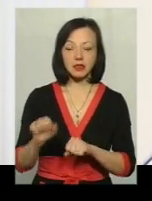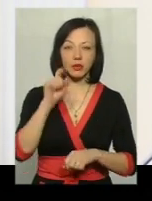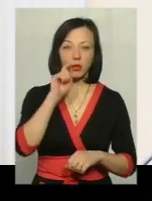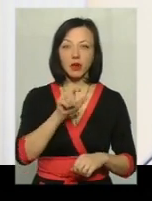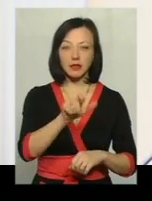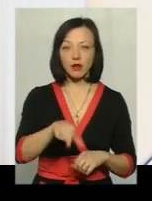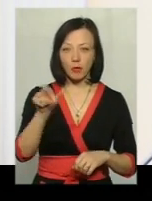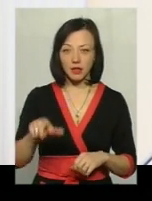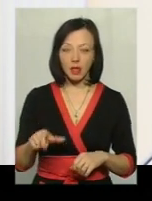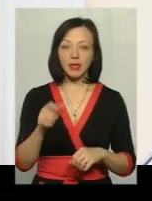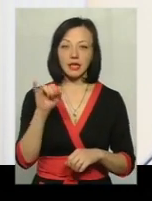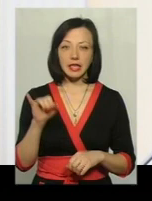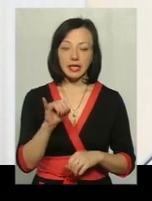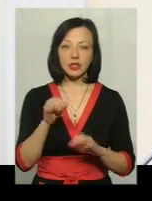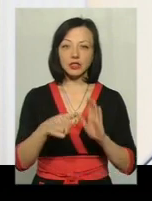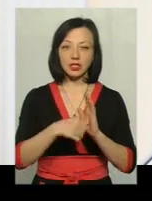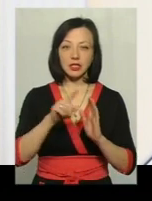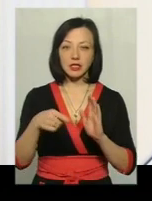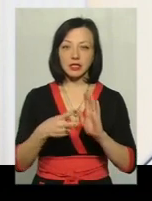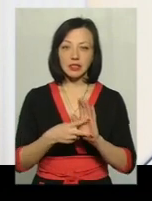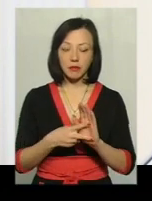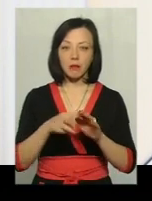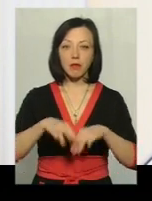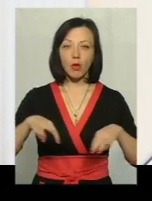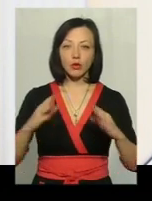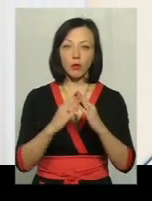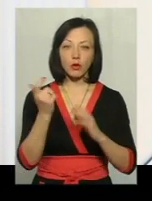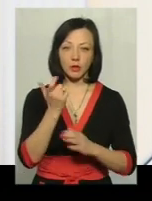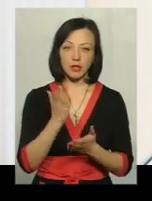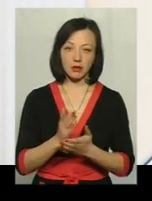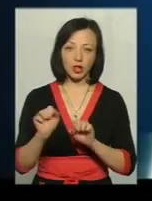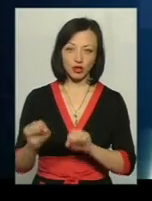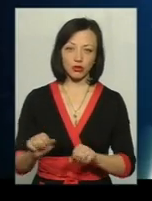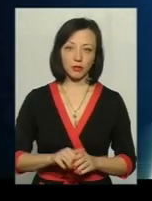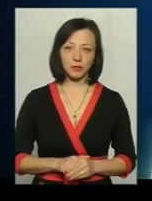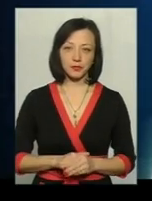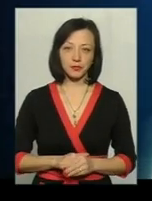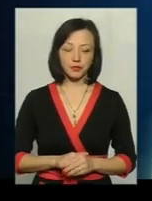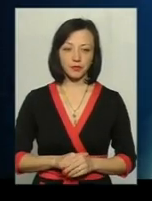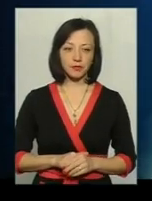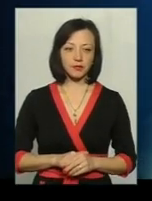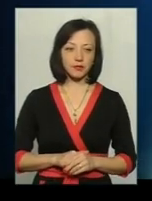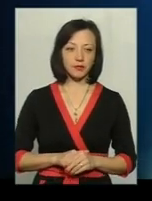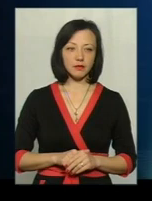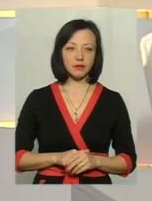українських громадян, і 6,7 мільйона домогосподарств сьогодні є захищеними.